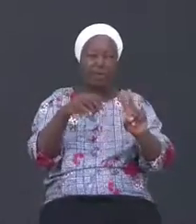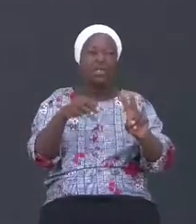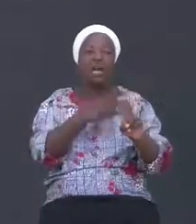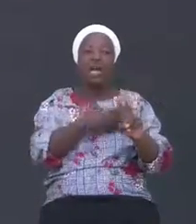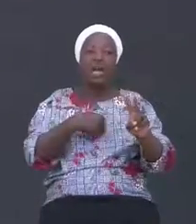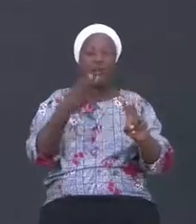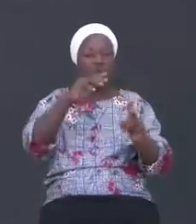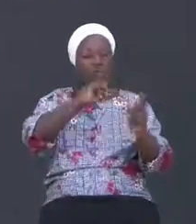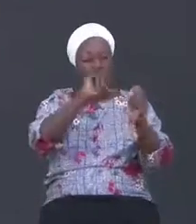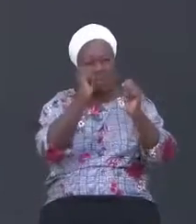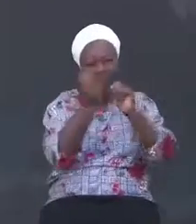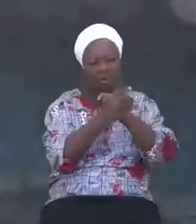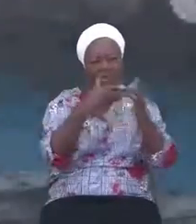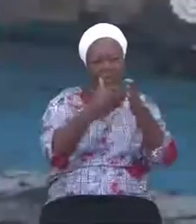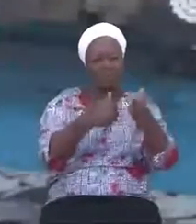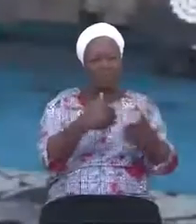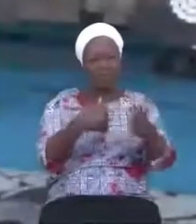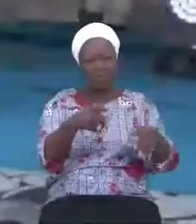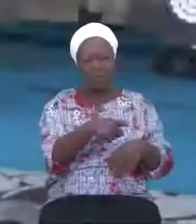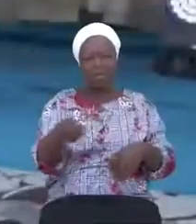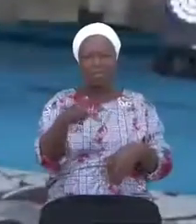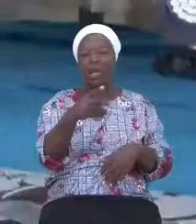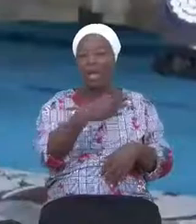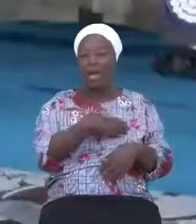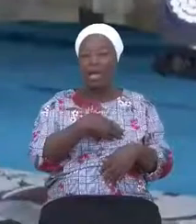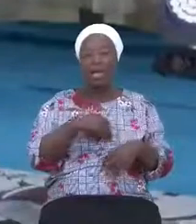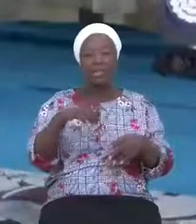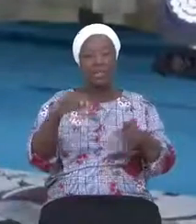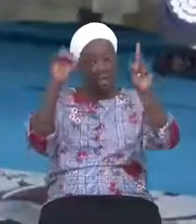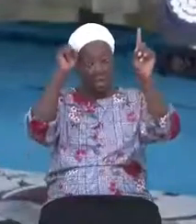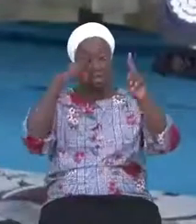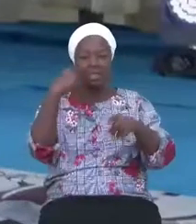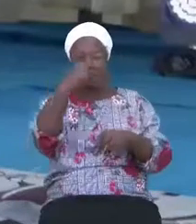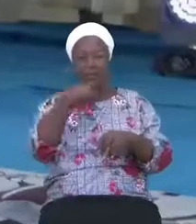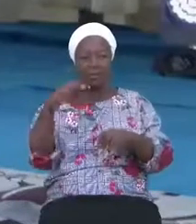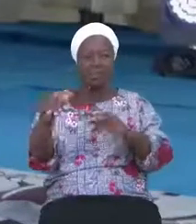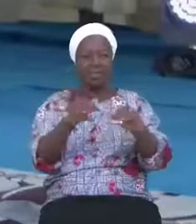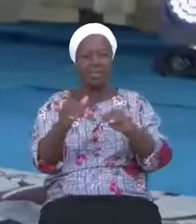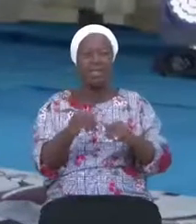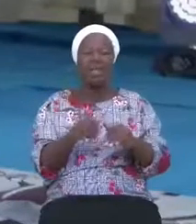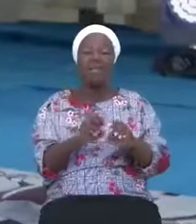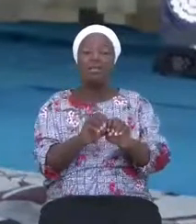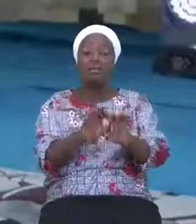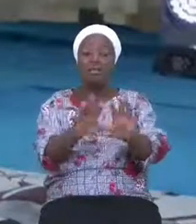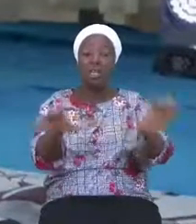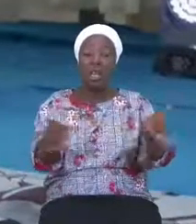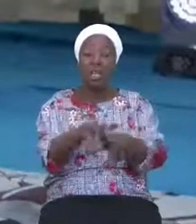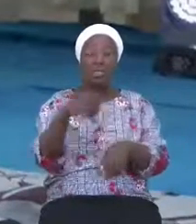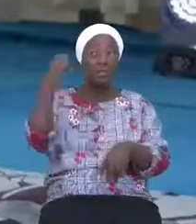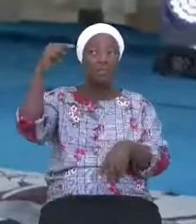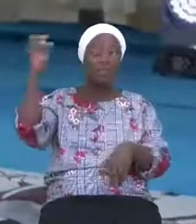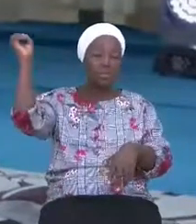fut transfiguré devant eux. Son visage resplendit comme le soleil, et